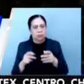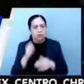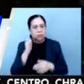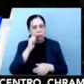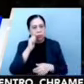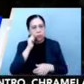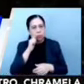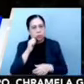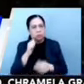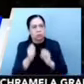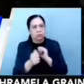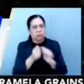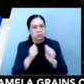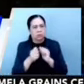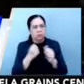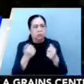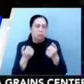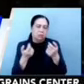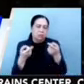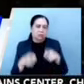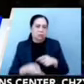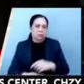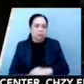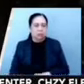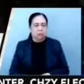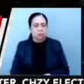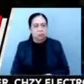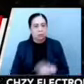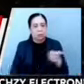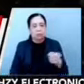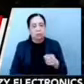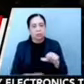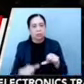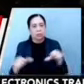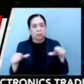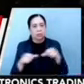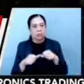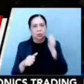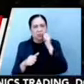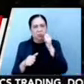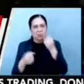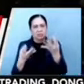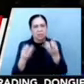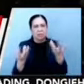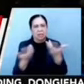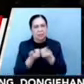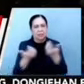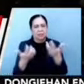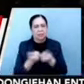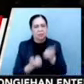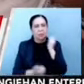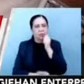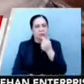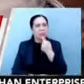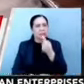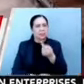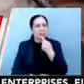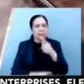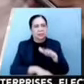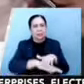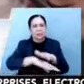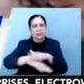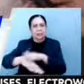tumatawid. It so happened na itong area namin, accident prone kasi ito, na lagi naman namin silang pinagsasabihan. Ayon